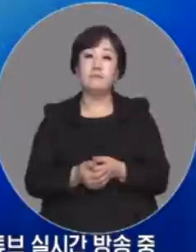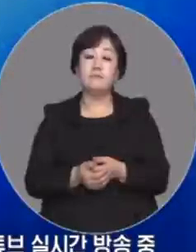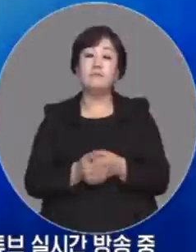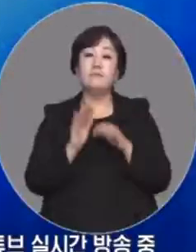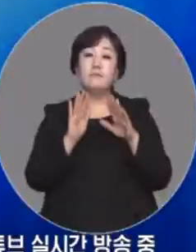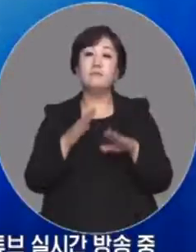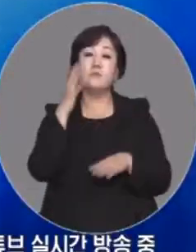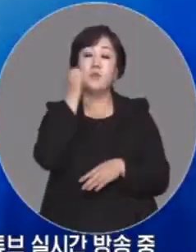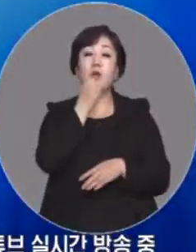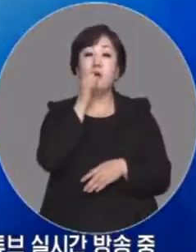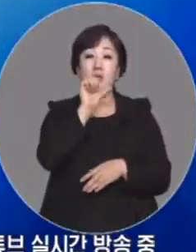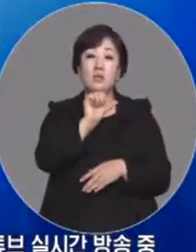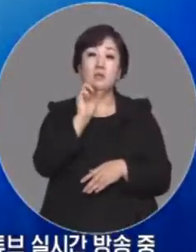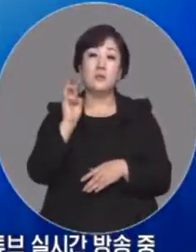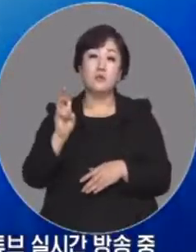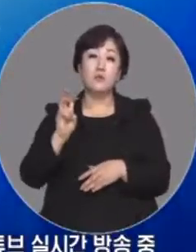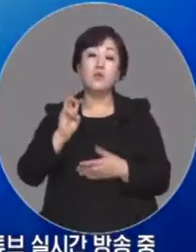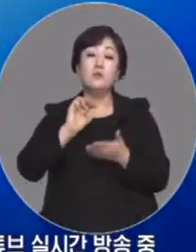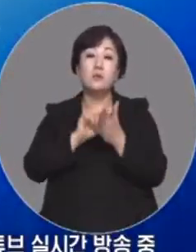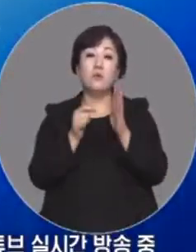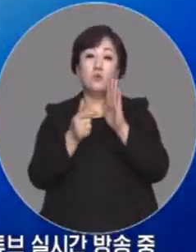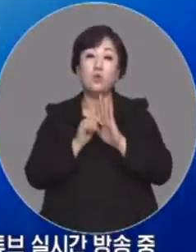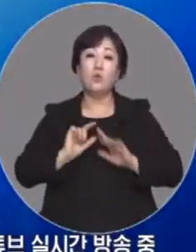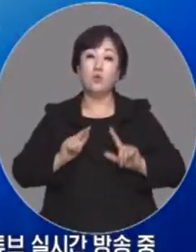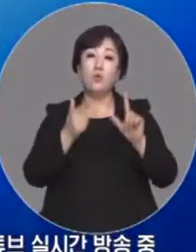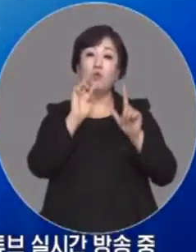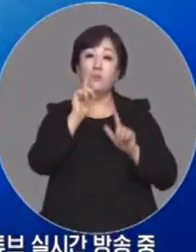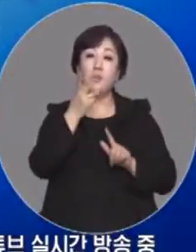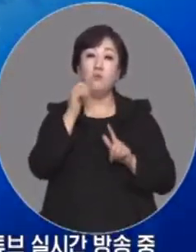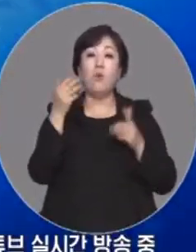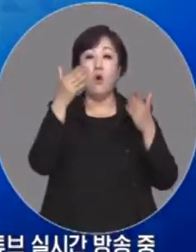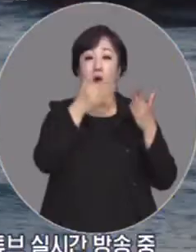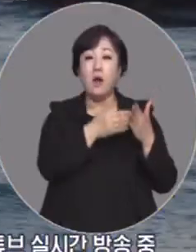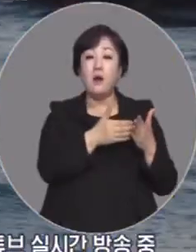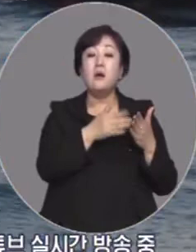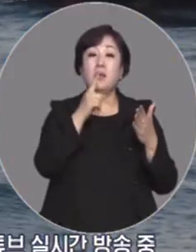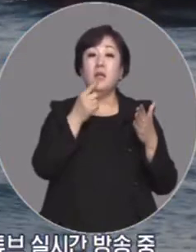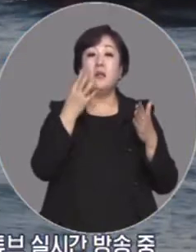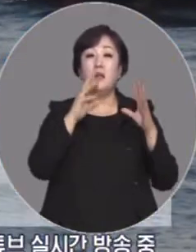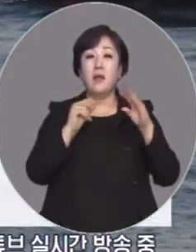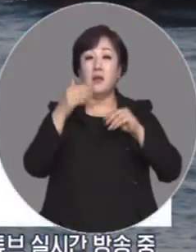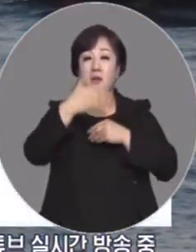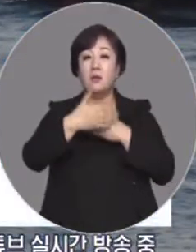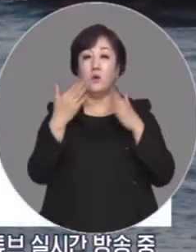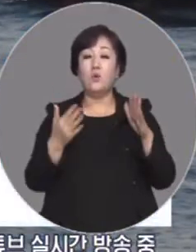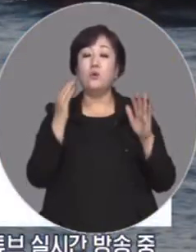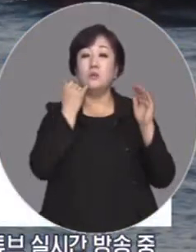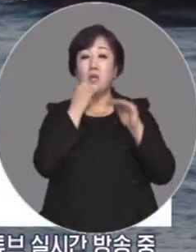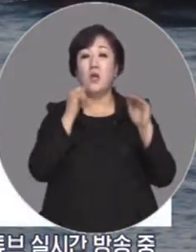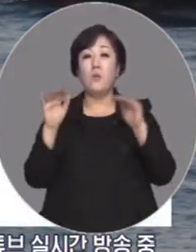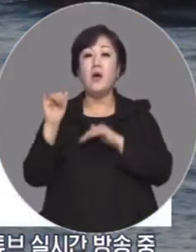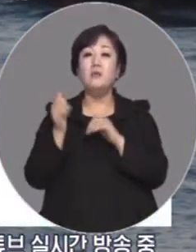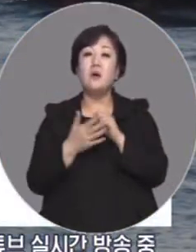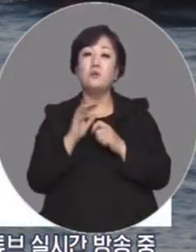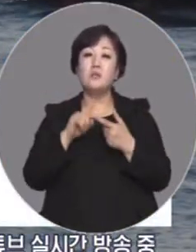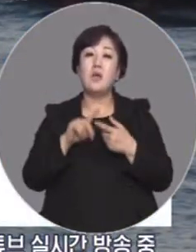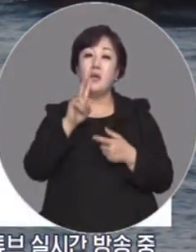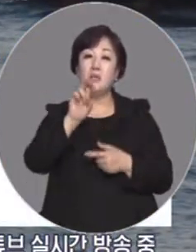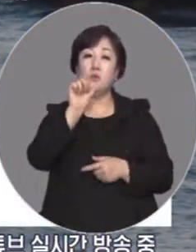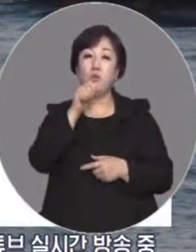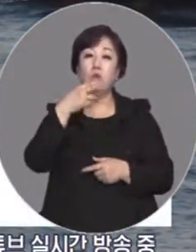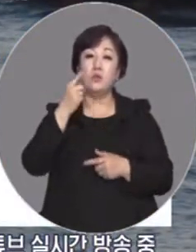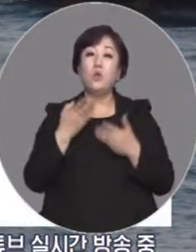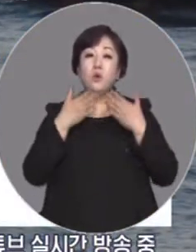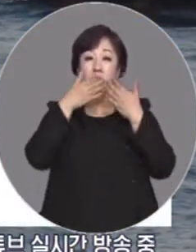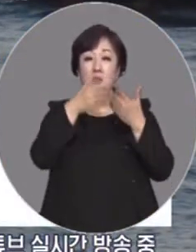오늘 새벽 5시 30분쯤 동 구미 포항 동방 1 해리 해상에서 침수되고 있던 25톤 선박과